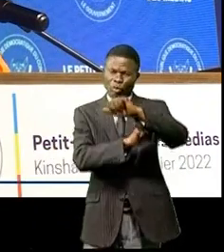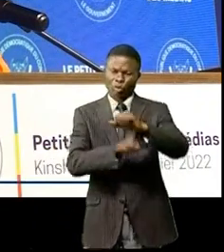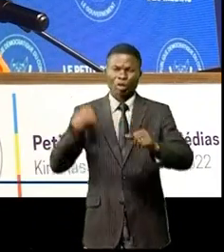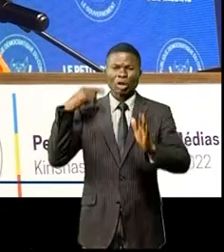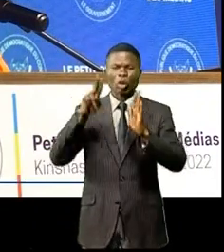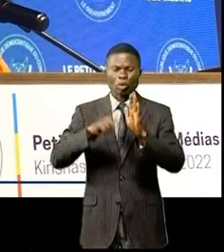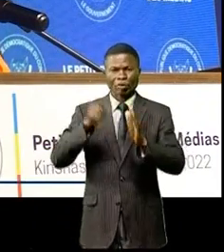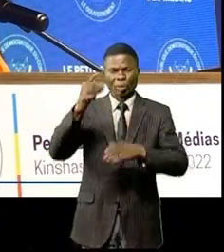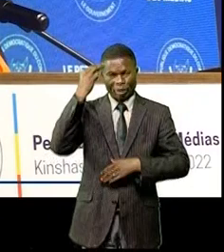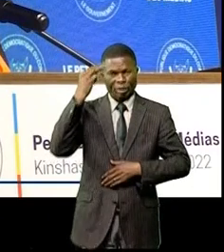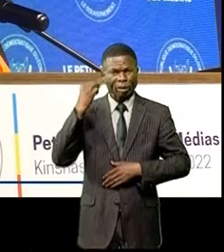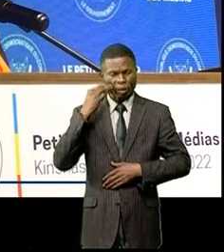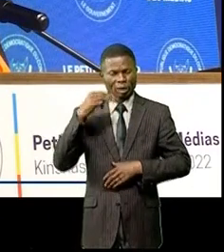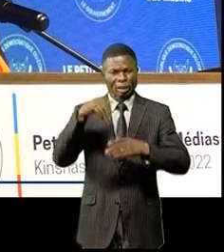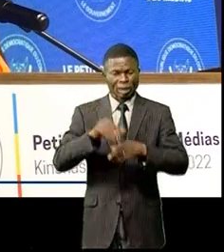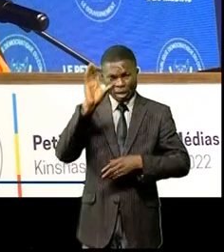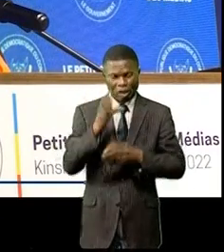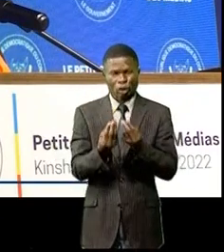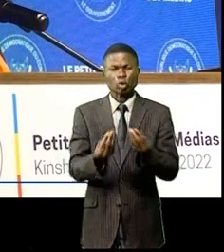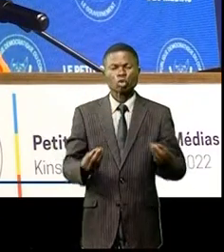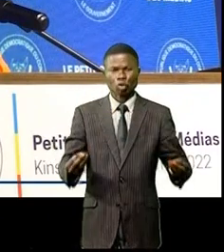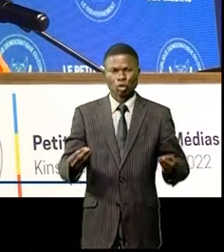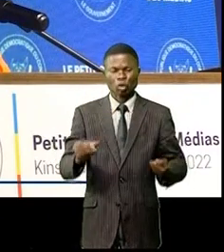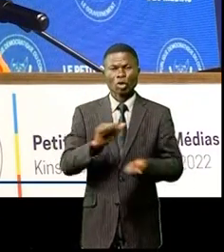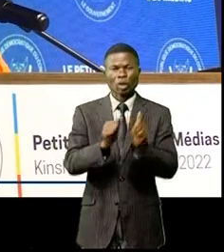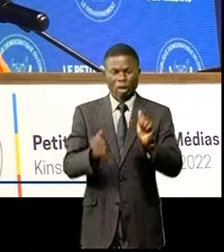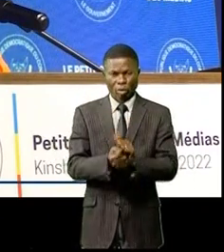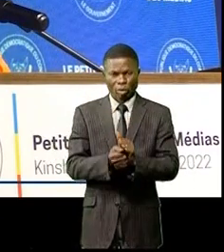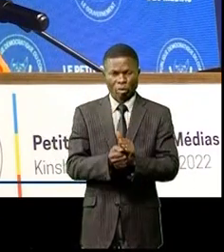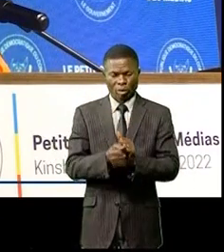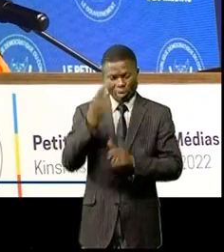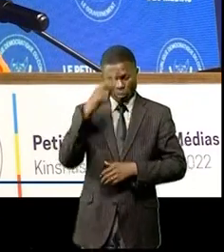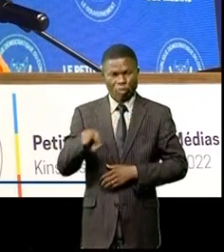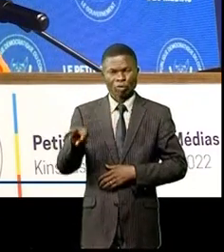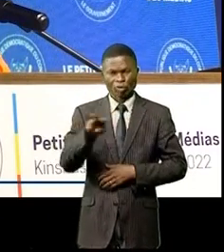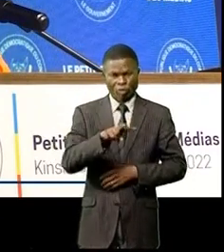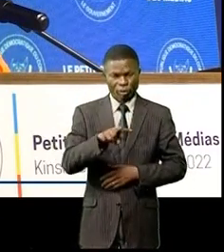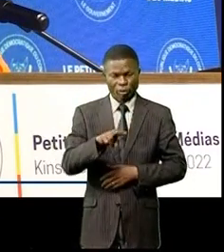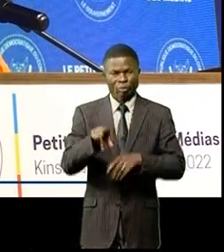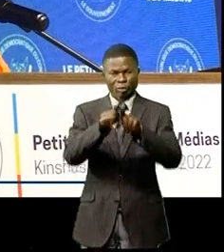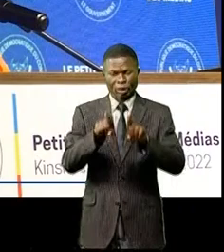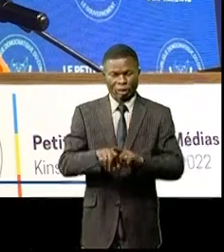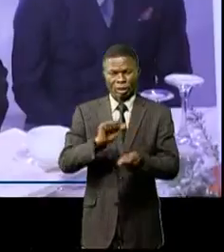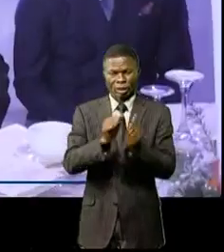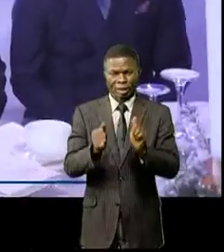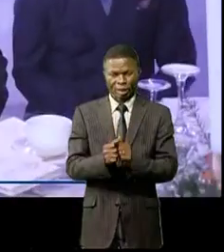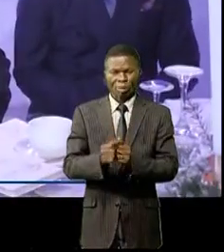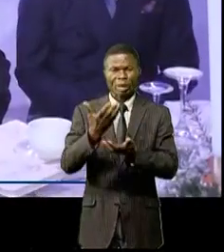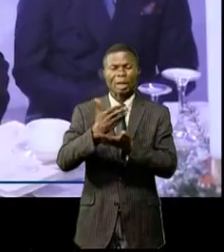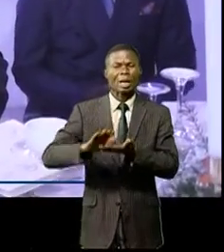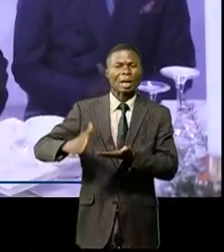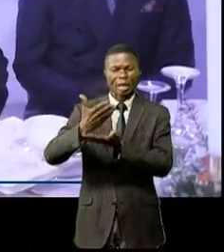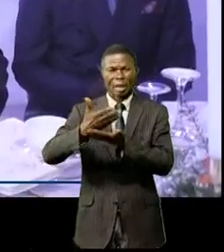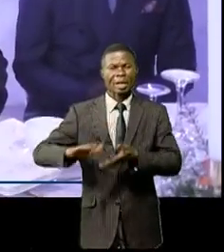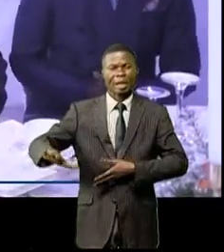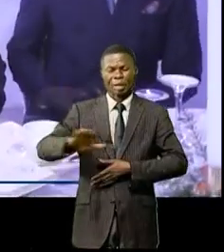gouvernement dont les résolutions qui ont été les vôtres, qui sont venues des États généraux.